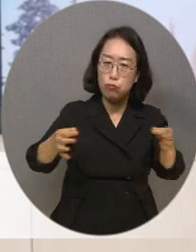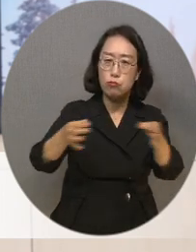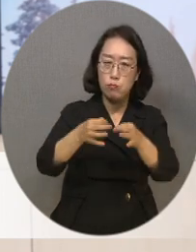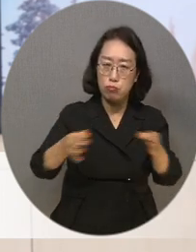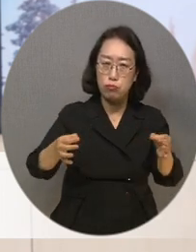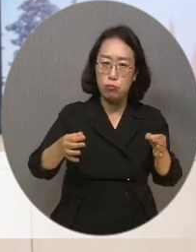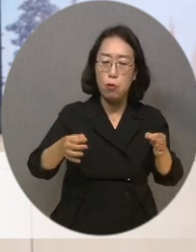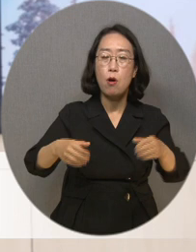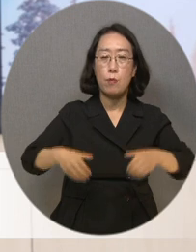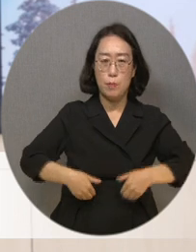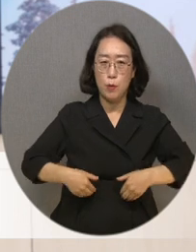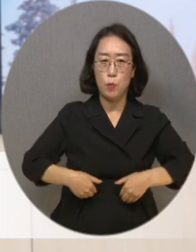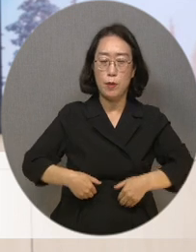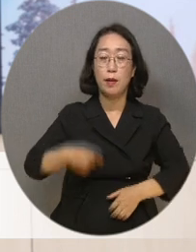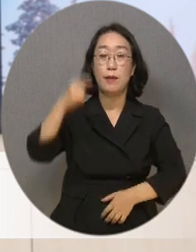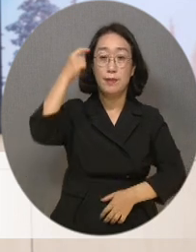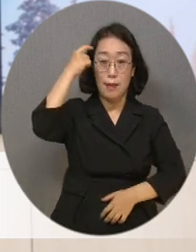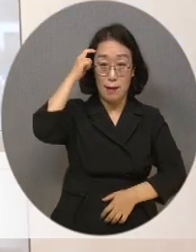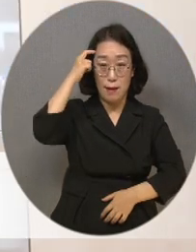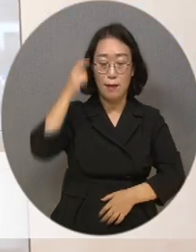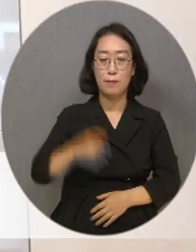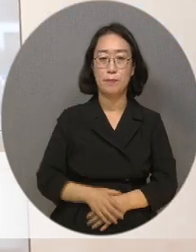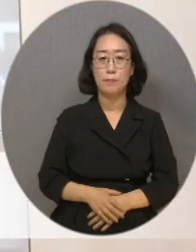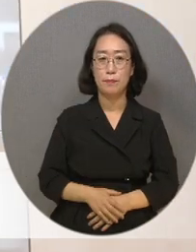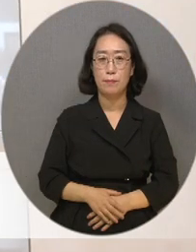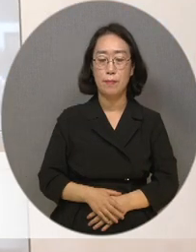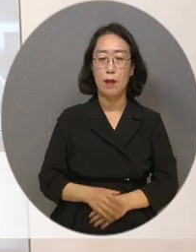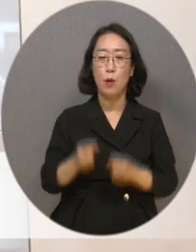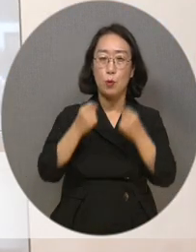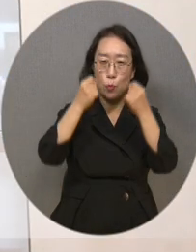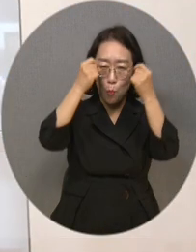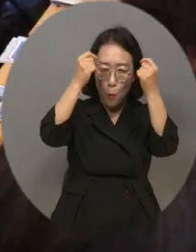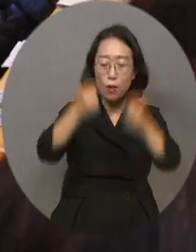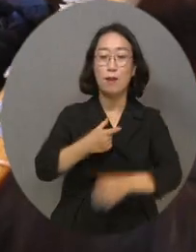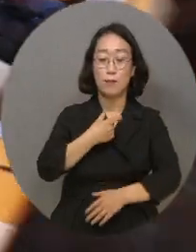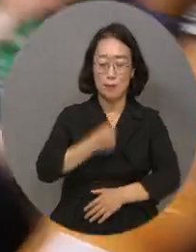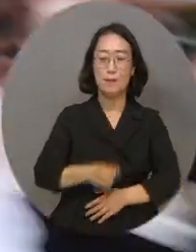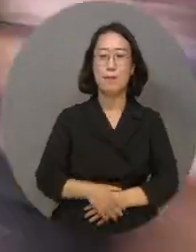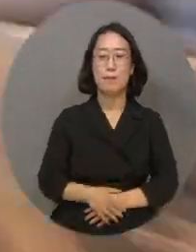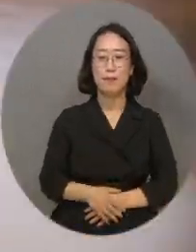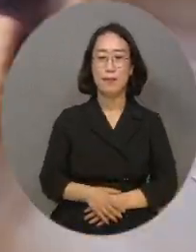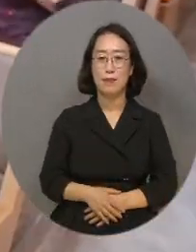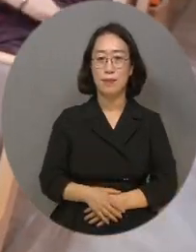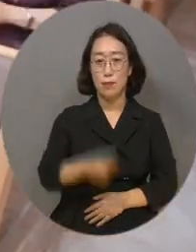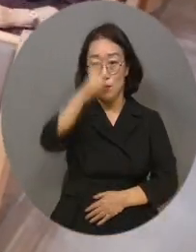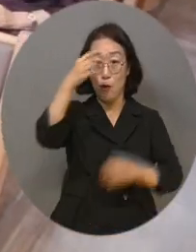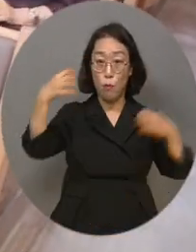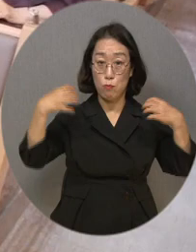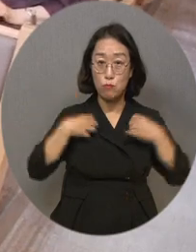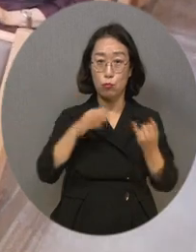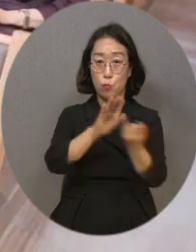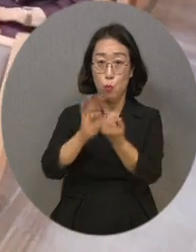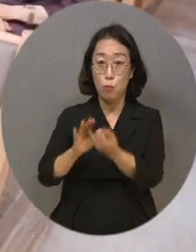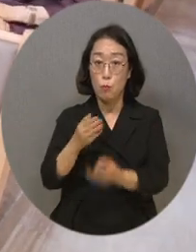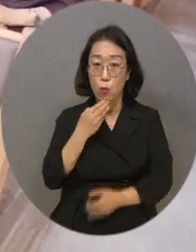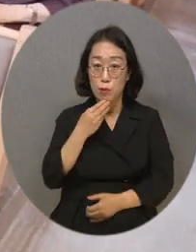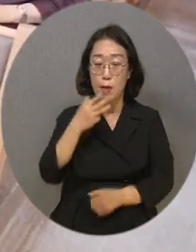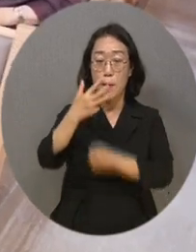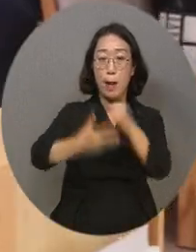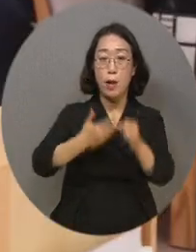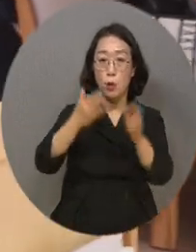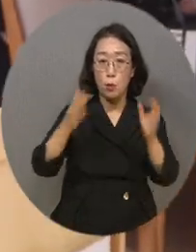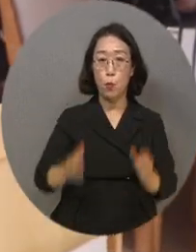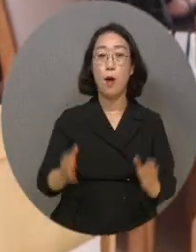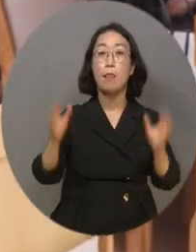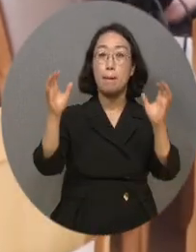좀 필요하다라고 좀 생각이 들었고, 이를 위해서 노력하고 싶습니다. 정부 지원 없이 8년째 치러온 순수 민간